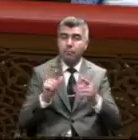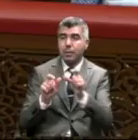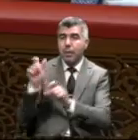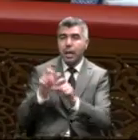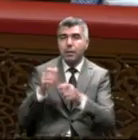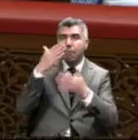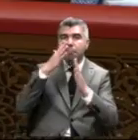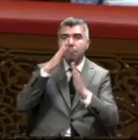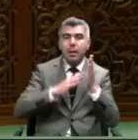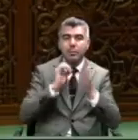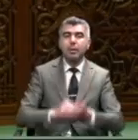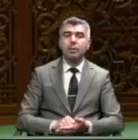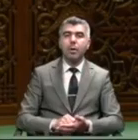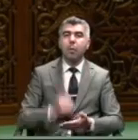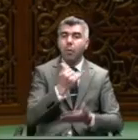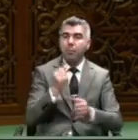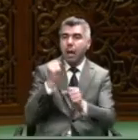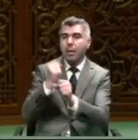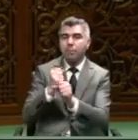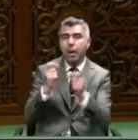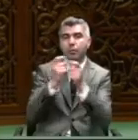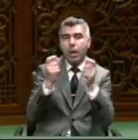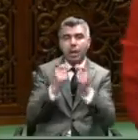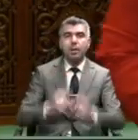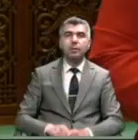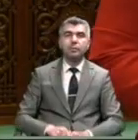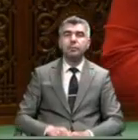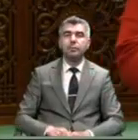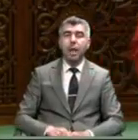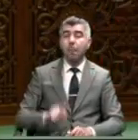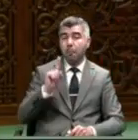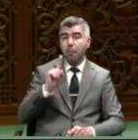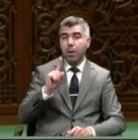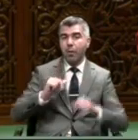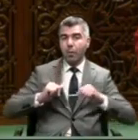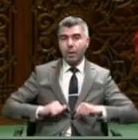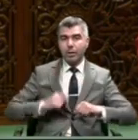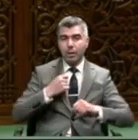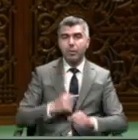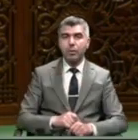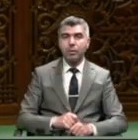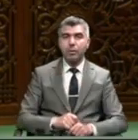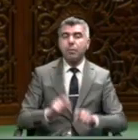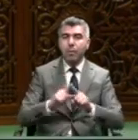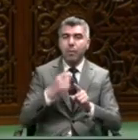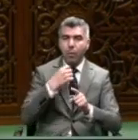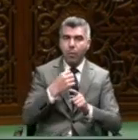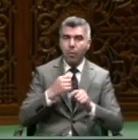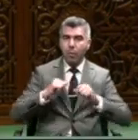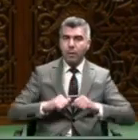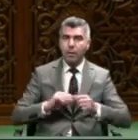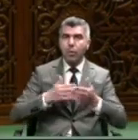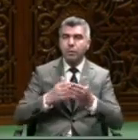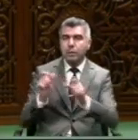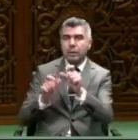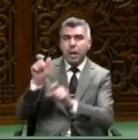الشعبيه وعلى راسها الطبقه العامله ولكن السيد الوزير دعنا نتقاسم معكم هموم